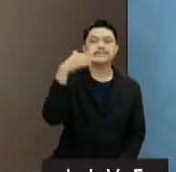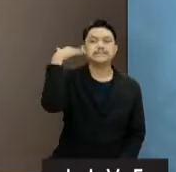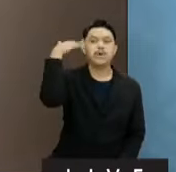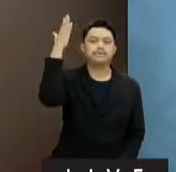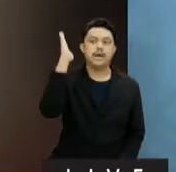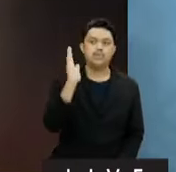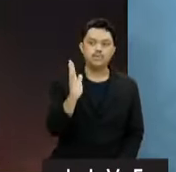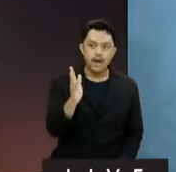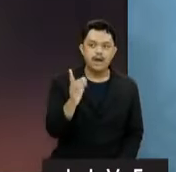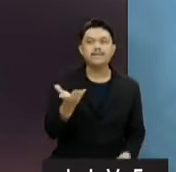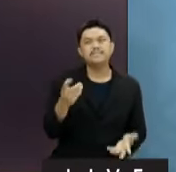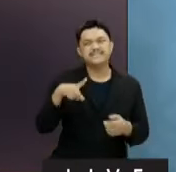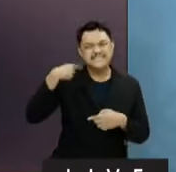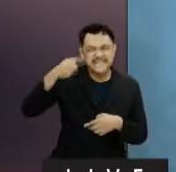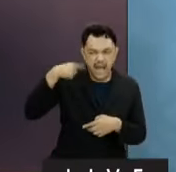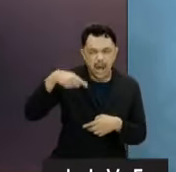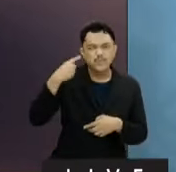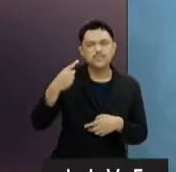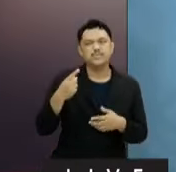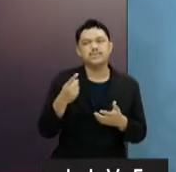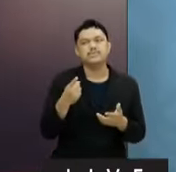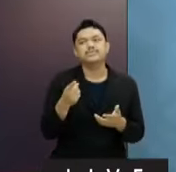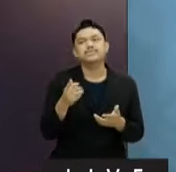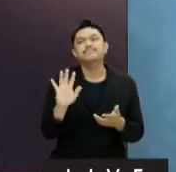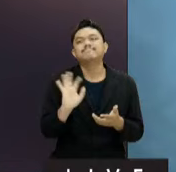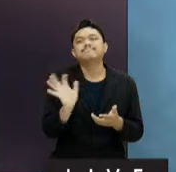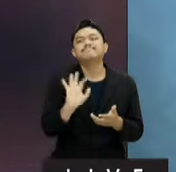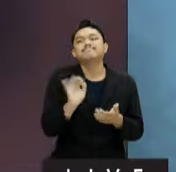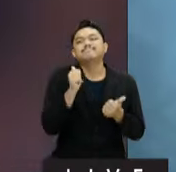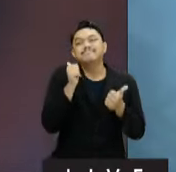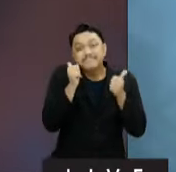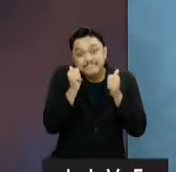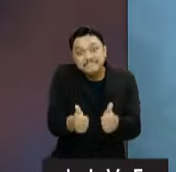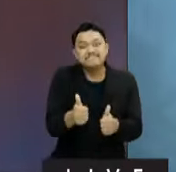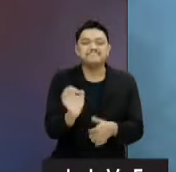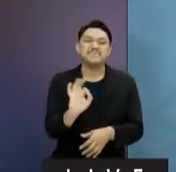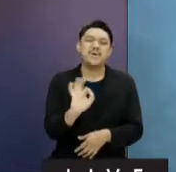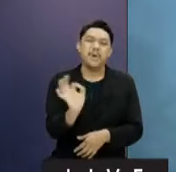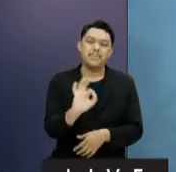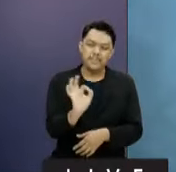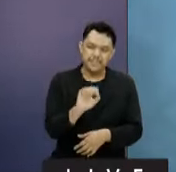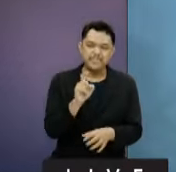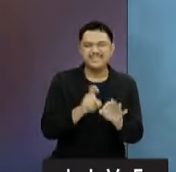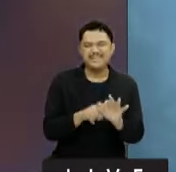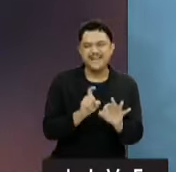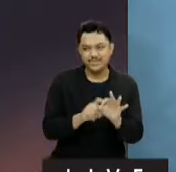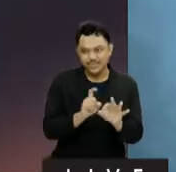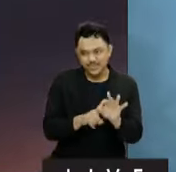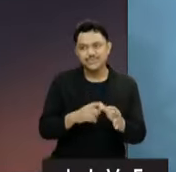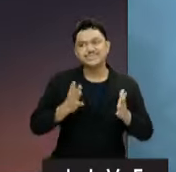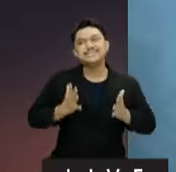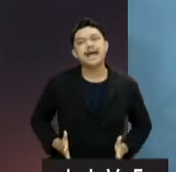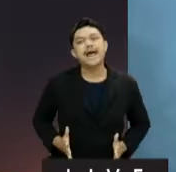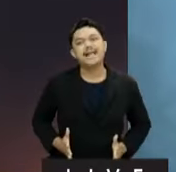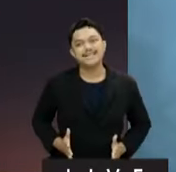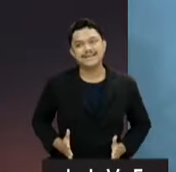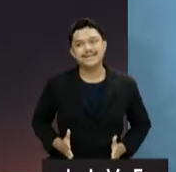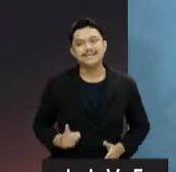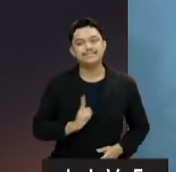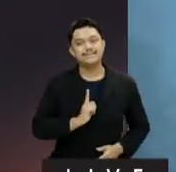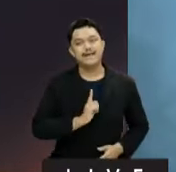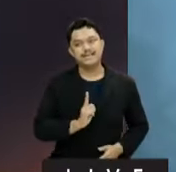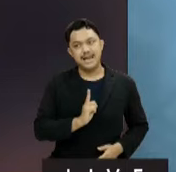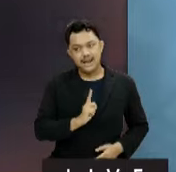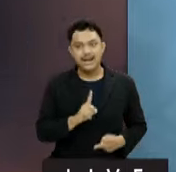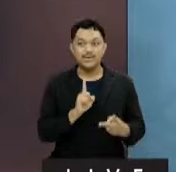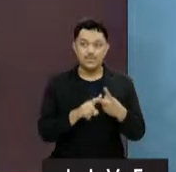usia dengan kematangan mental, ya belum tentu juga, itu sangat tergantung dari karakter pribadi, dari pendidikan ya,